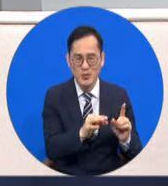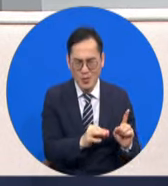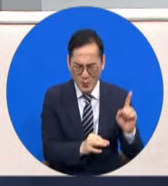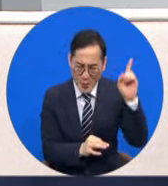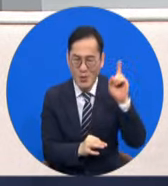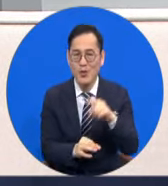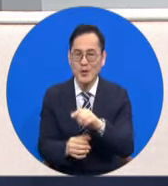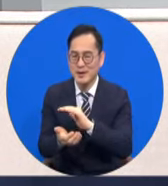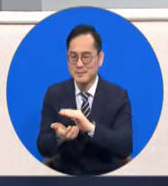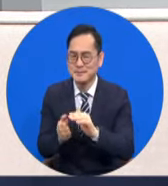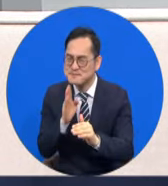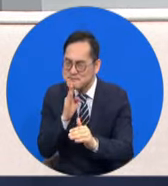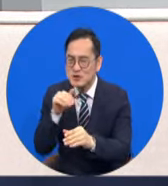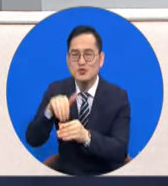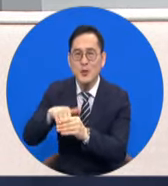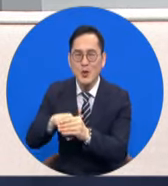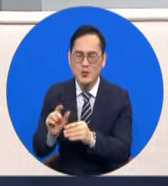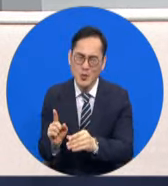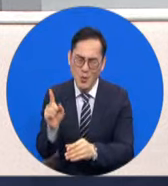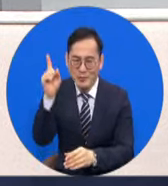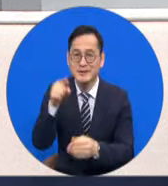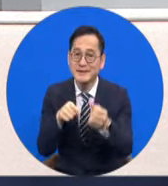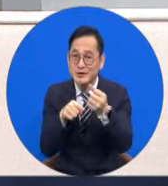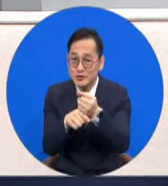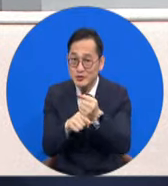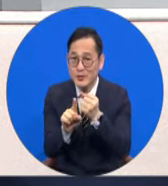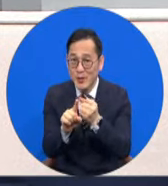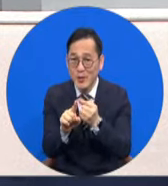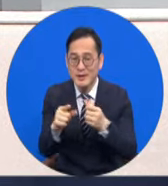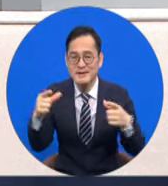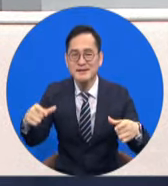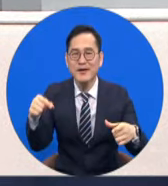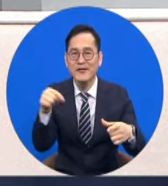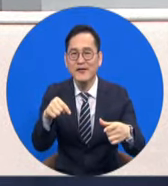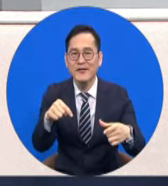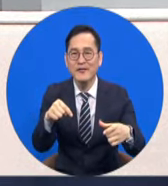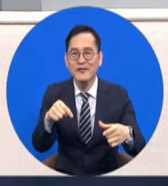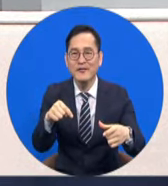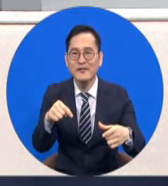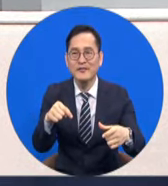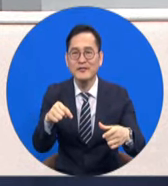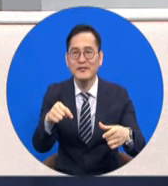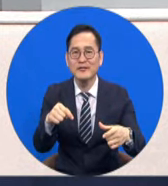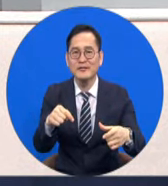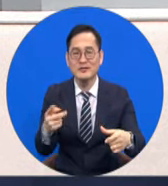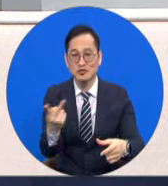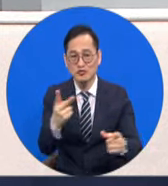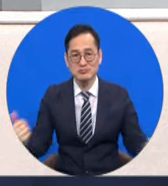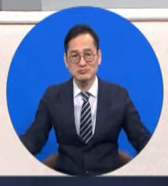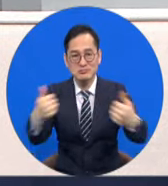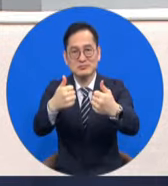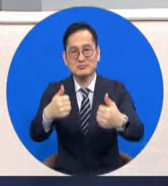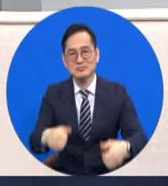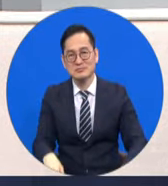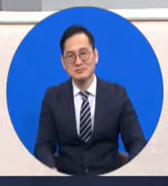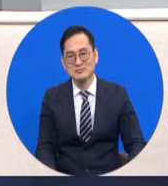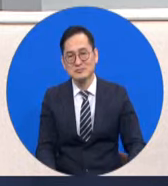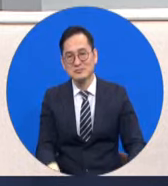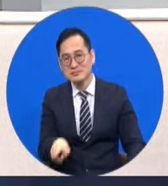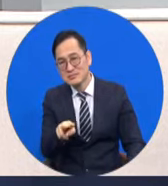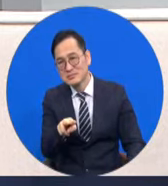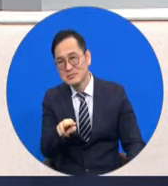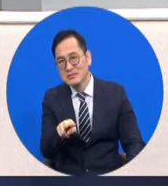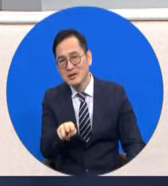굉장히 높잖아요. 이 지역에 이렇게 투표율이 높은 것은 그만큼 이 지역 유권자들이 거물급이 맞대결을 하면서 이 투표에 대해서